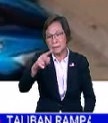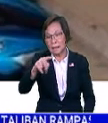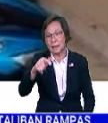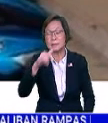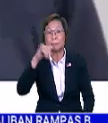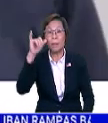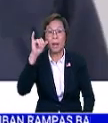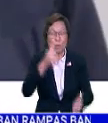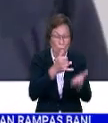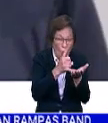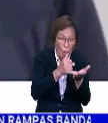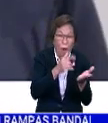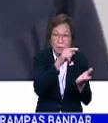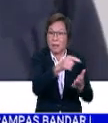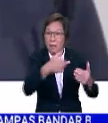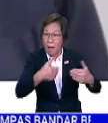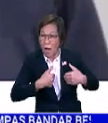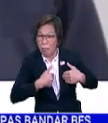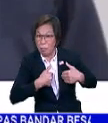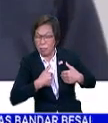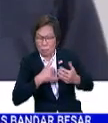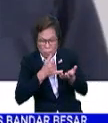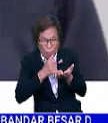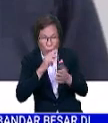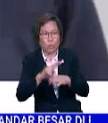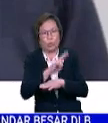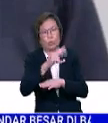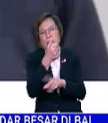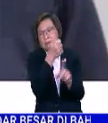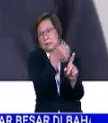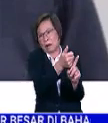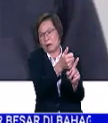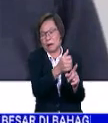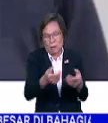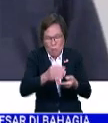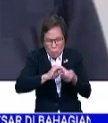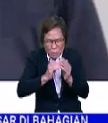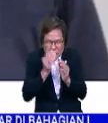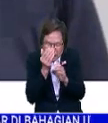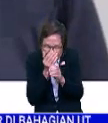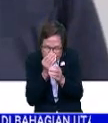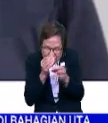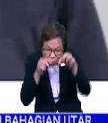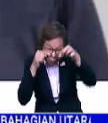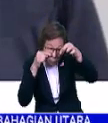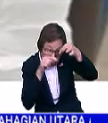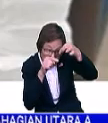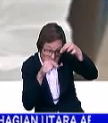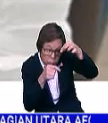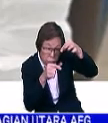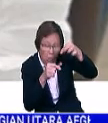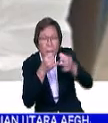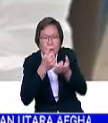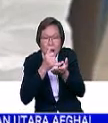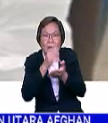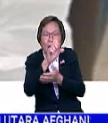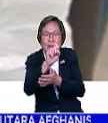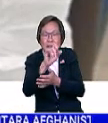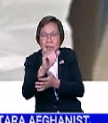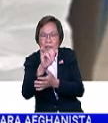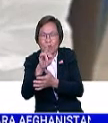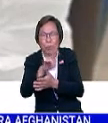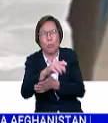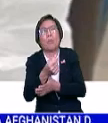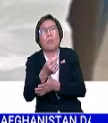mendapati dadah yang dimiliki Suspect untuk kegunaan sendiri satu paket kecil plastik lucina di sakit dadah jenis sabu